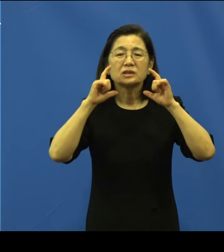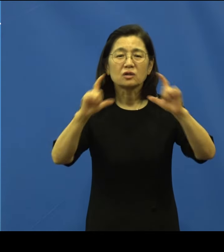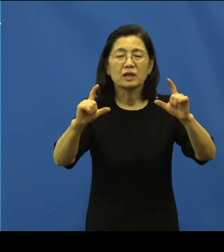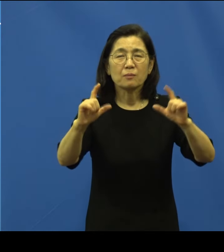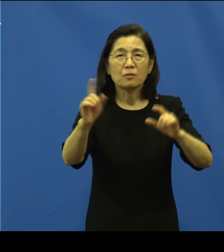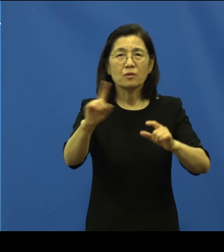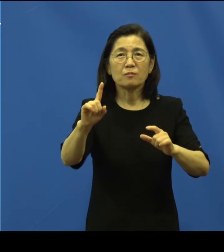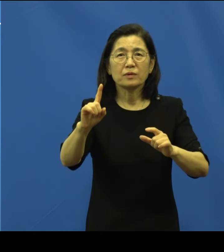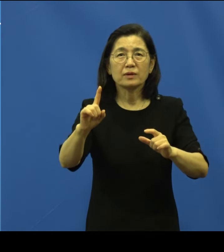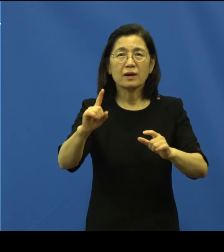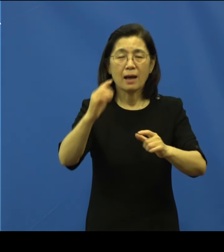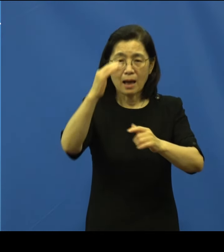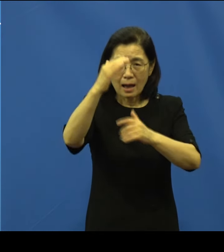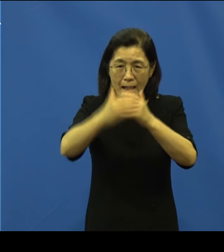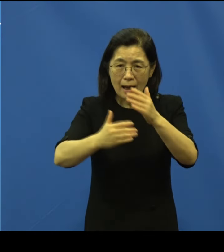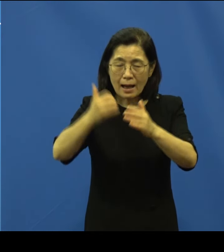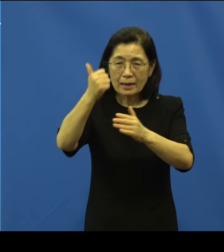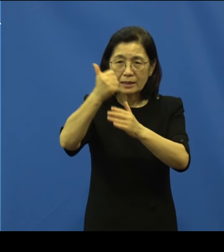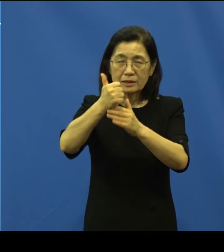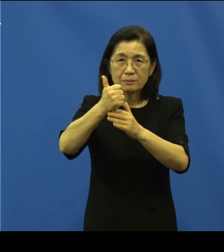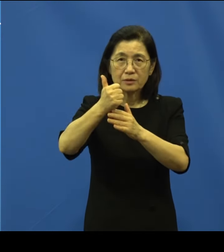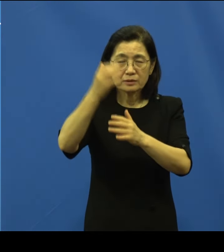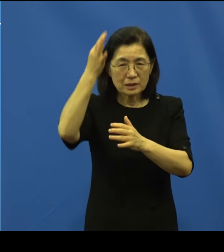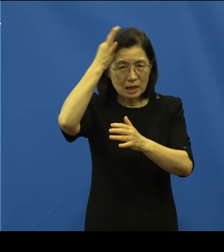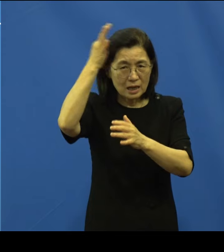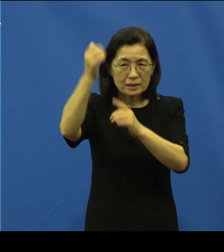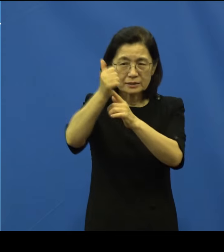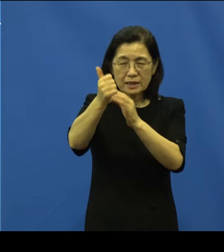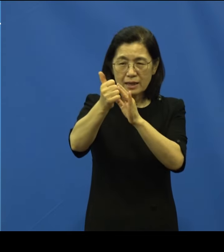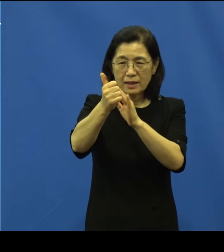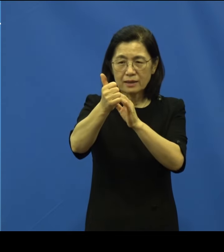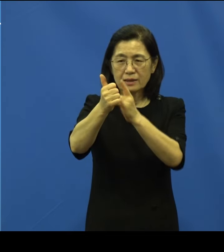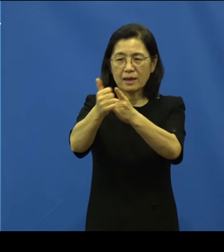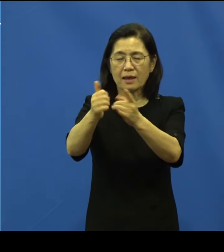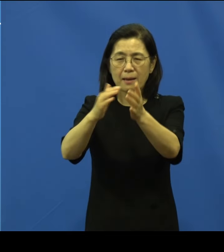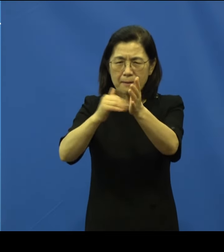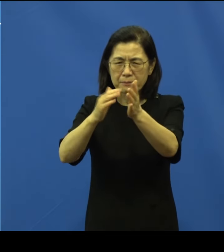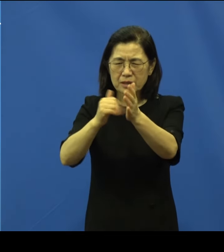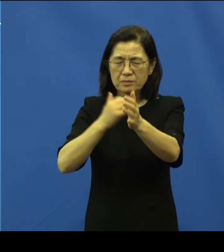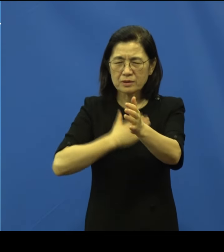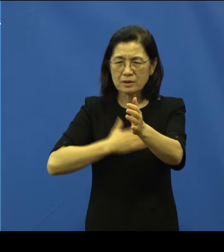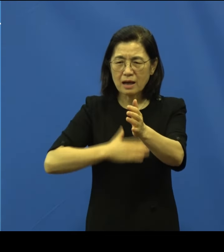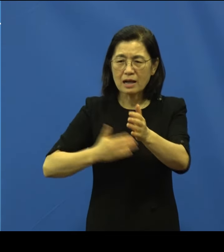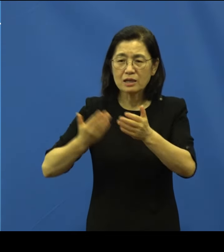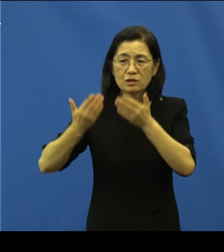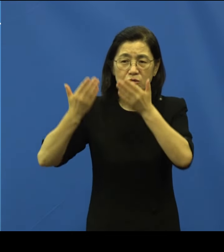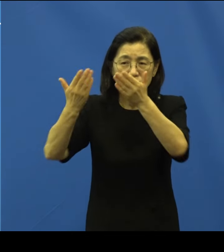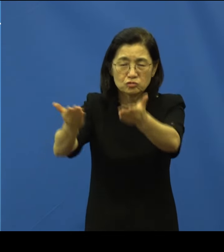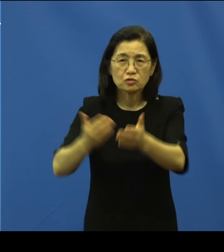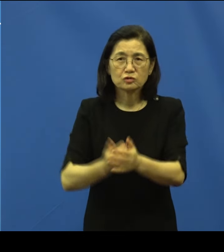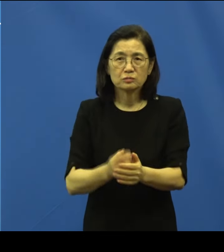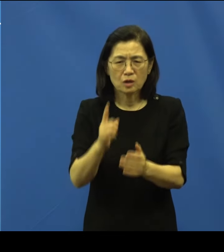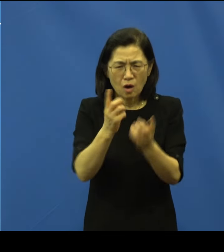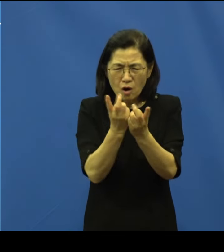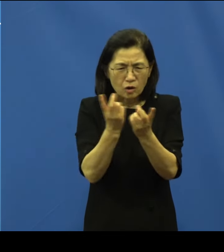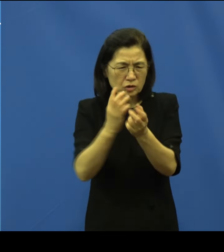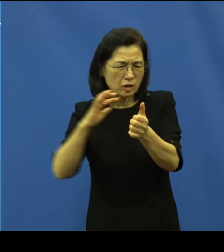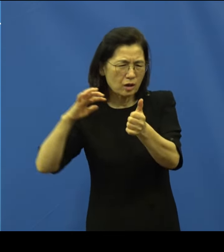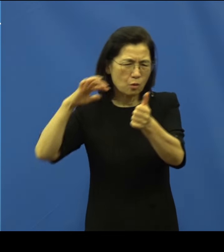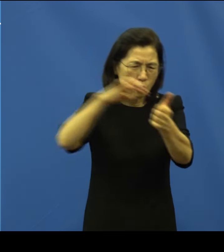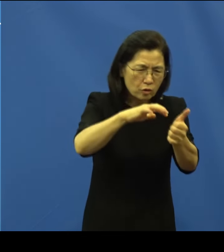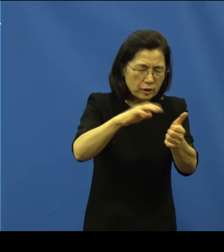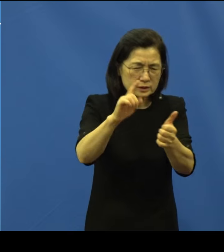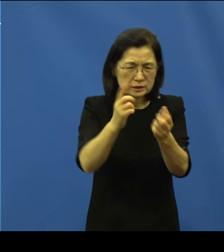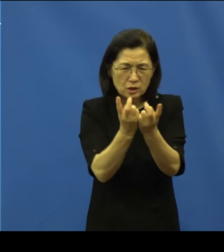하나님은 엘리사에게 비밀을 다 알려주셔서 적진의 움직임 하나하나를 다 들여다보게 하셔요. 어떻게 공격할지, 어떻게 방어를 할지 하나님 다